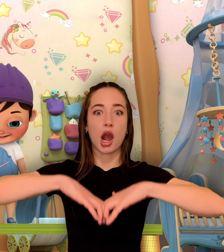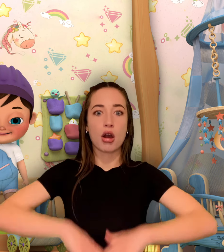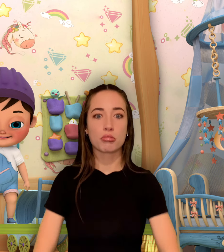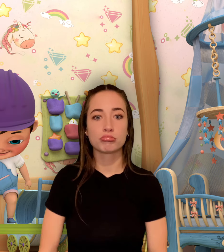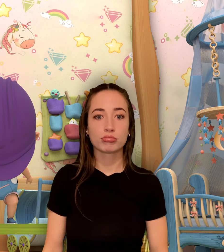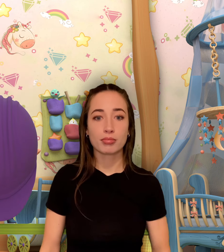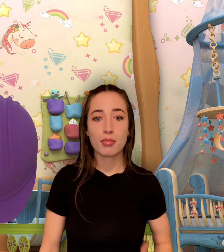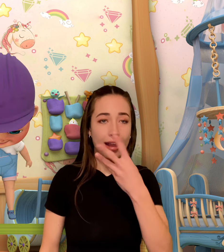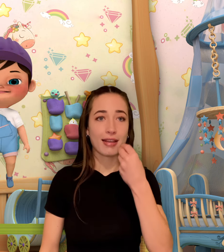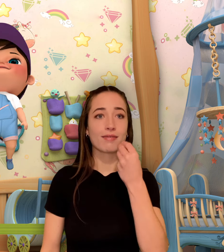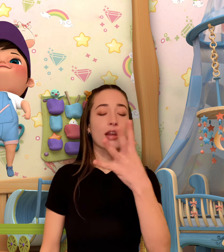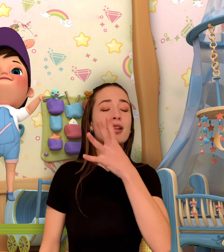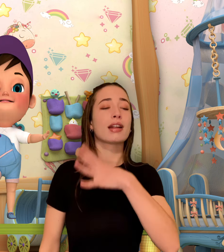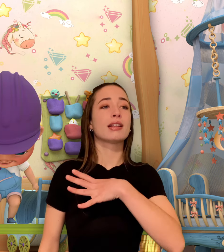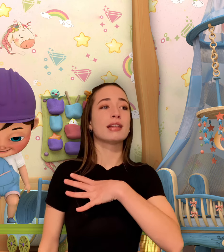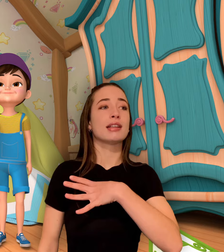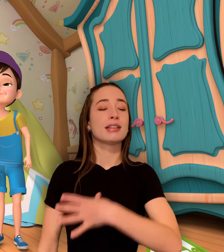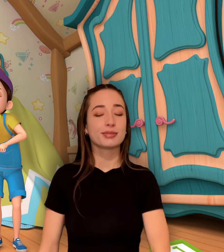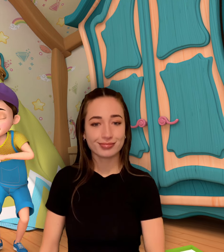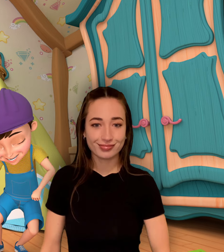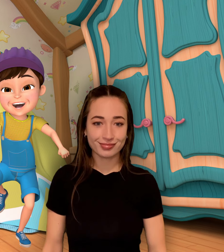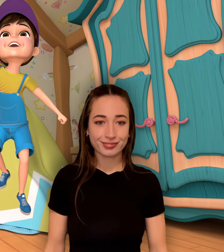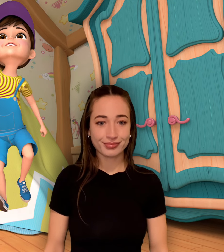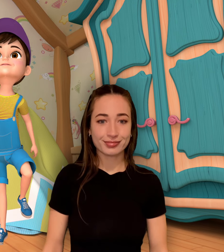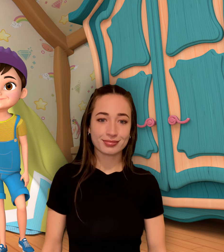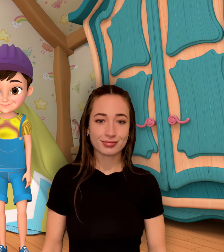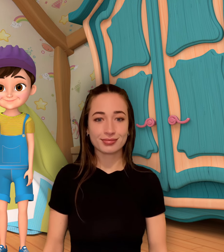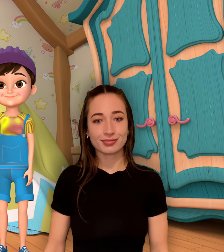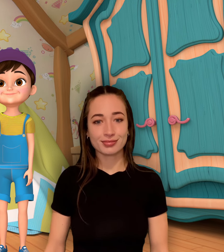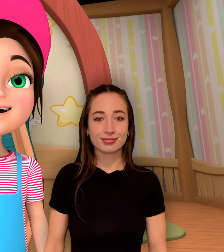落ちるさあどうしましょう